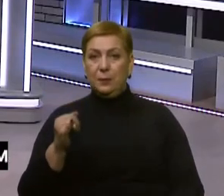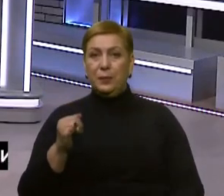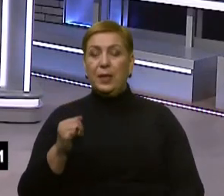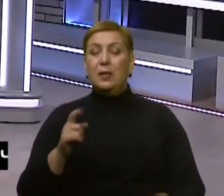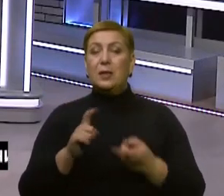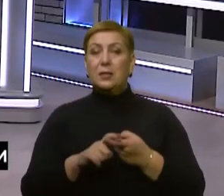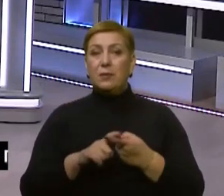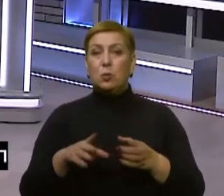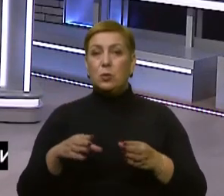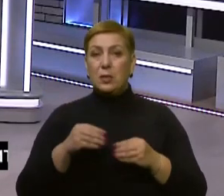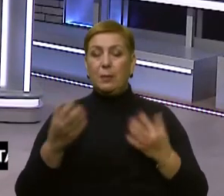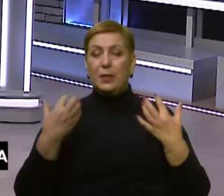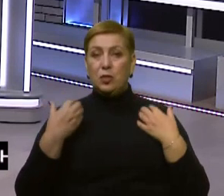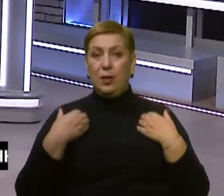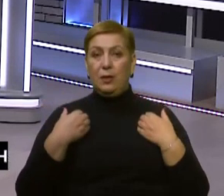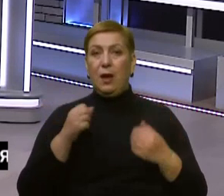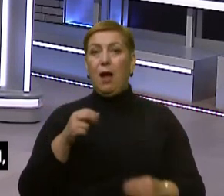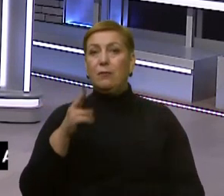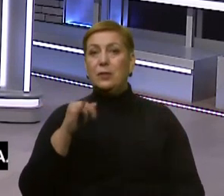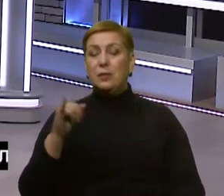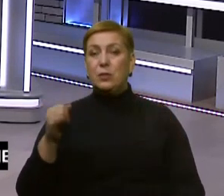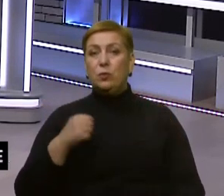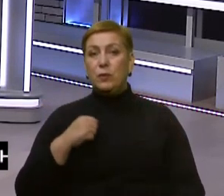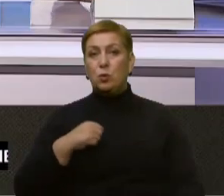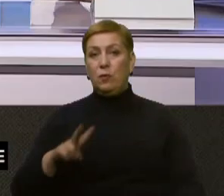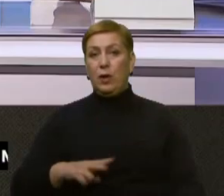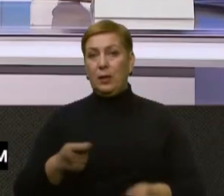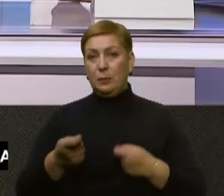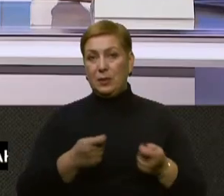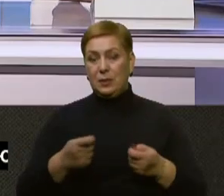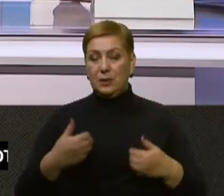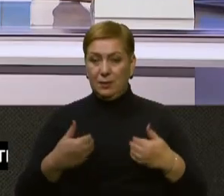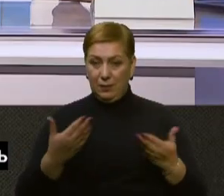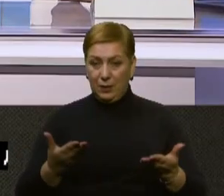міської військової адміністрації. Пане Віталію, вітаю вас.